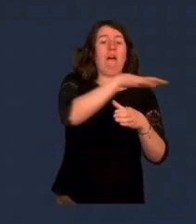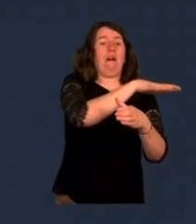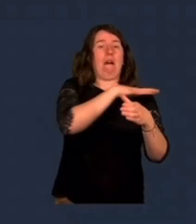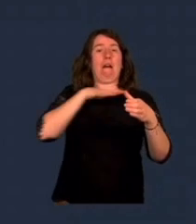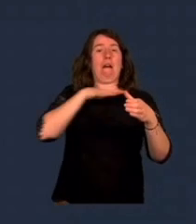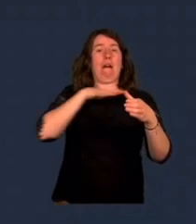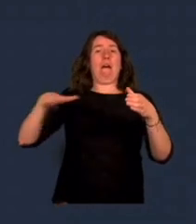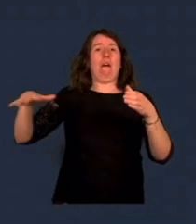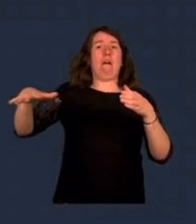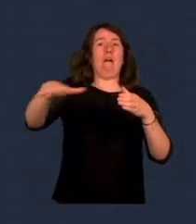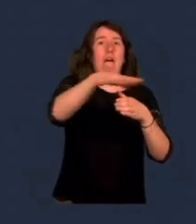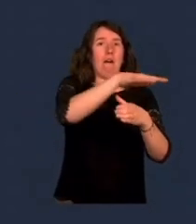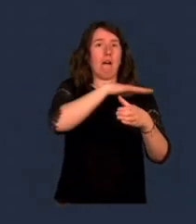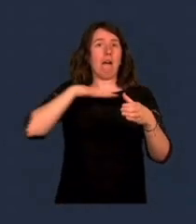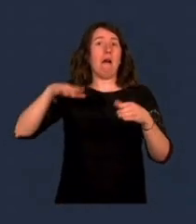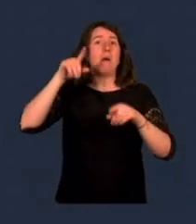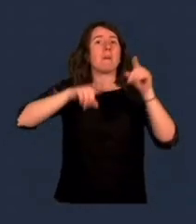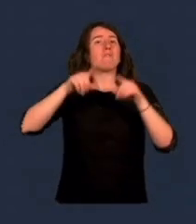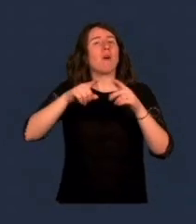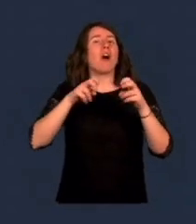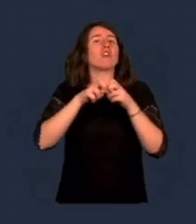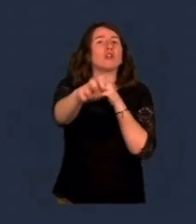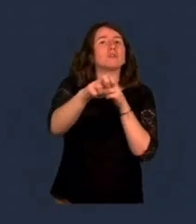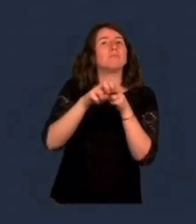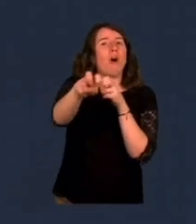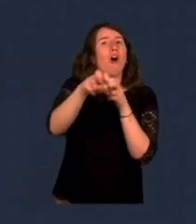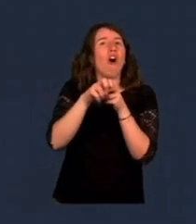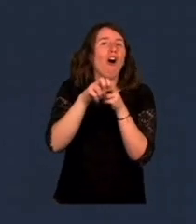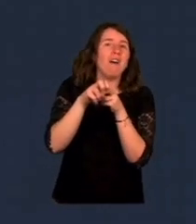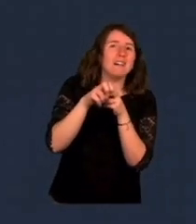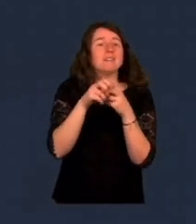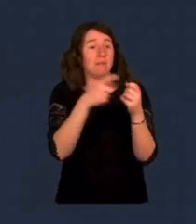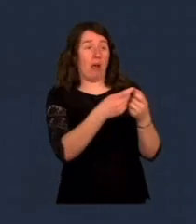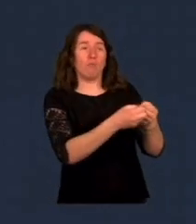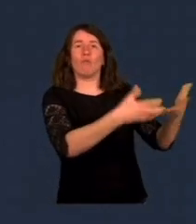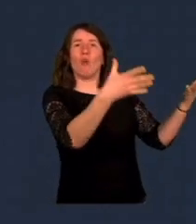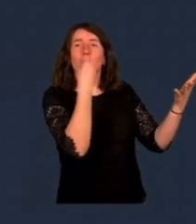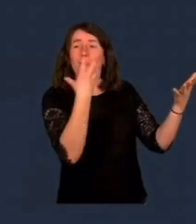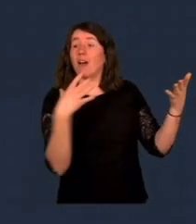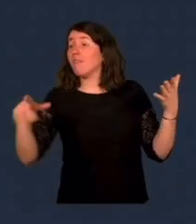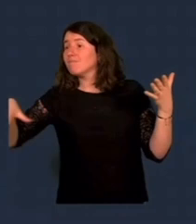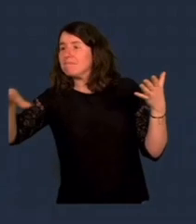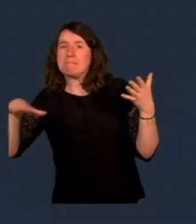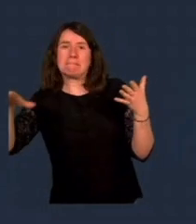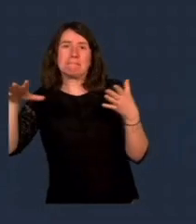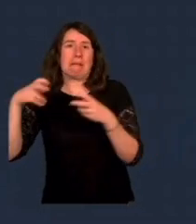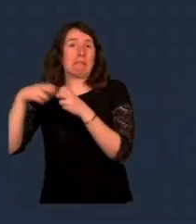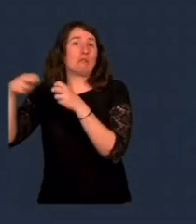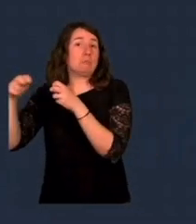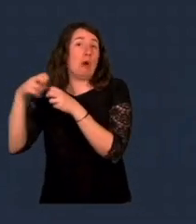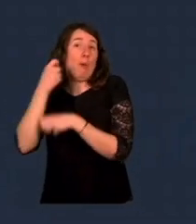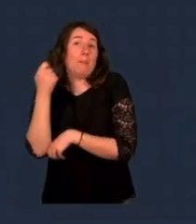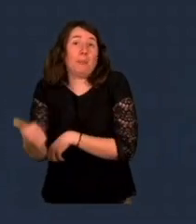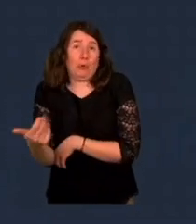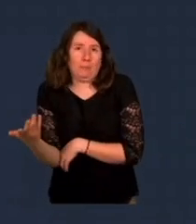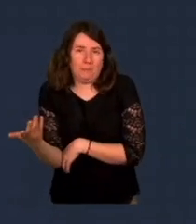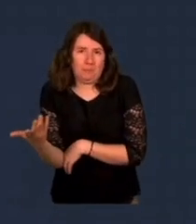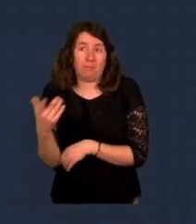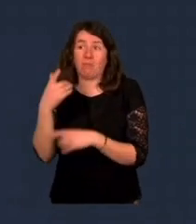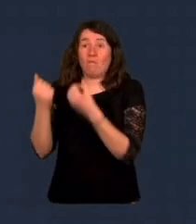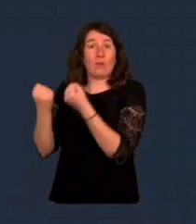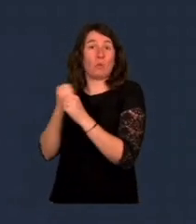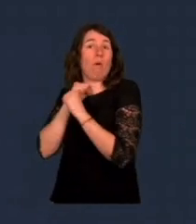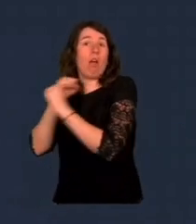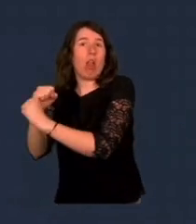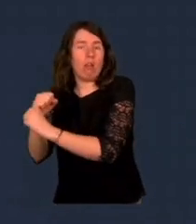souvent des infrastructures de transport moins développées et sont plus dépendantes de la voiture. Ainsi, la mise en place d'un moratoire sur le financement des